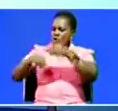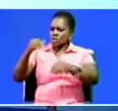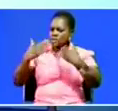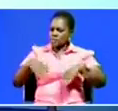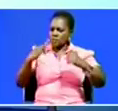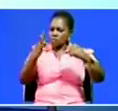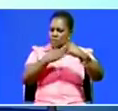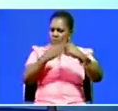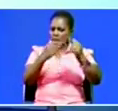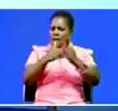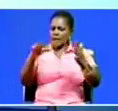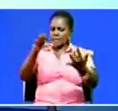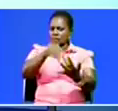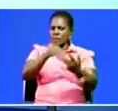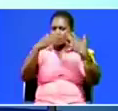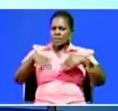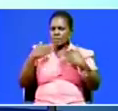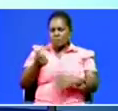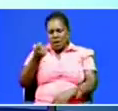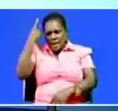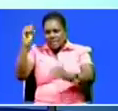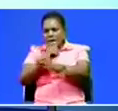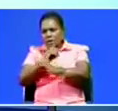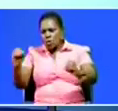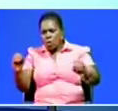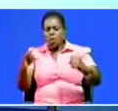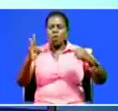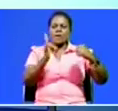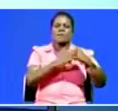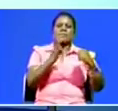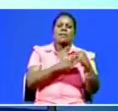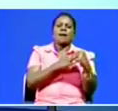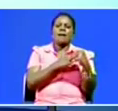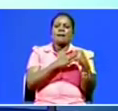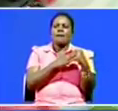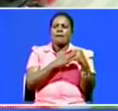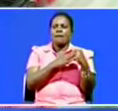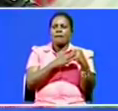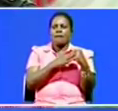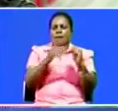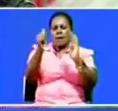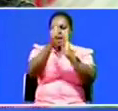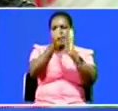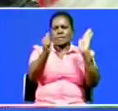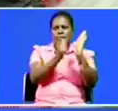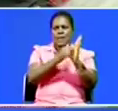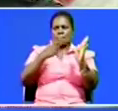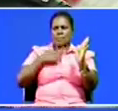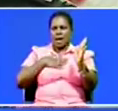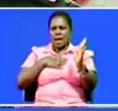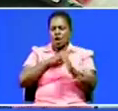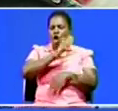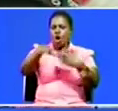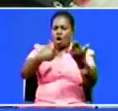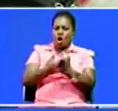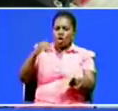wa Kibra dhidi ya kuwachagua watu wasioelewa lolote kuhusu Kibra. Kwa ajenda yangu hakuna mtu atabaki